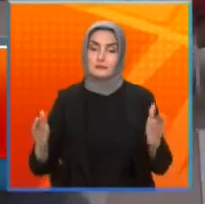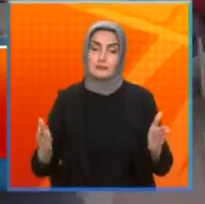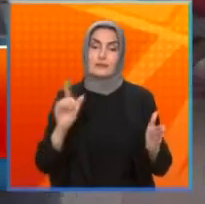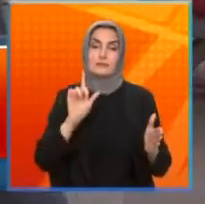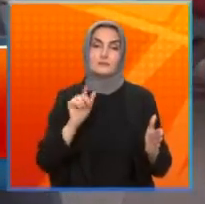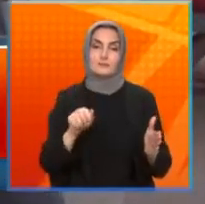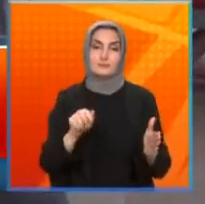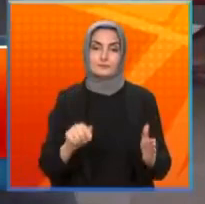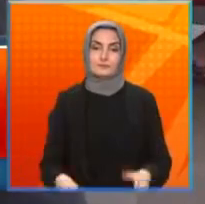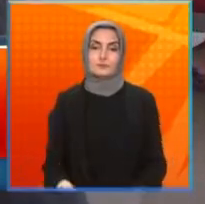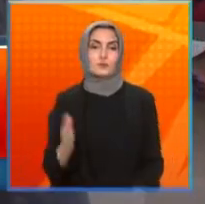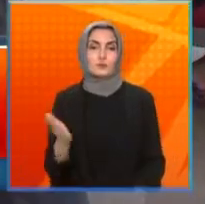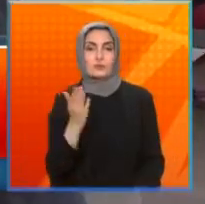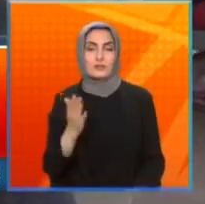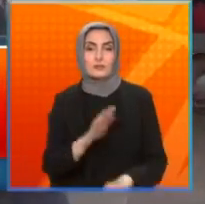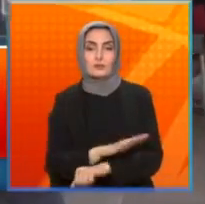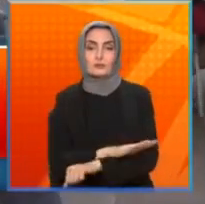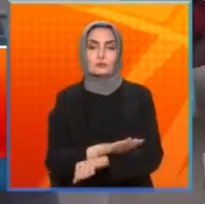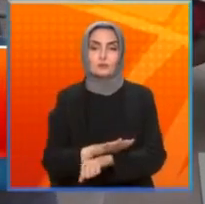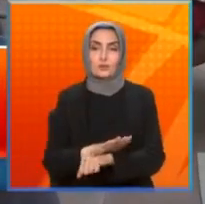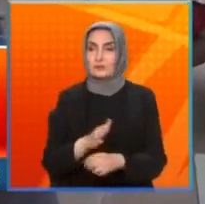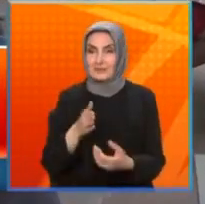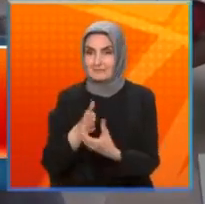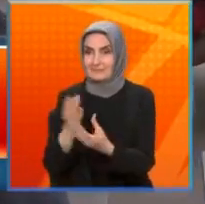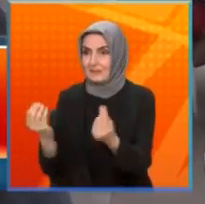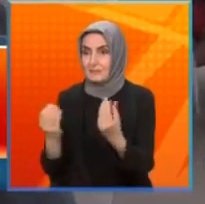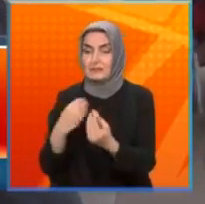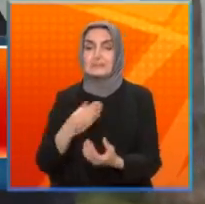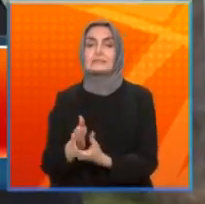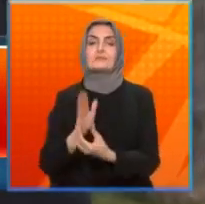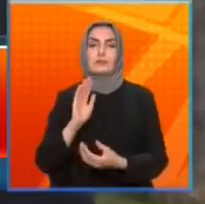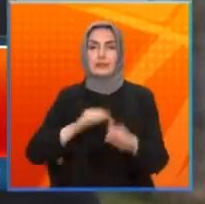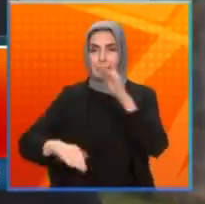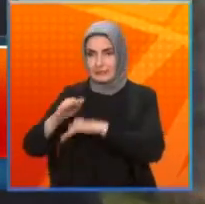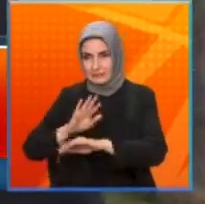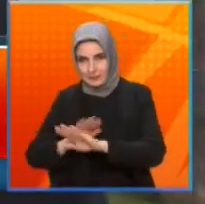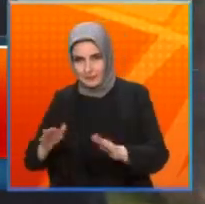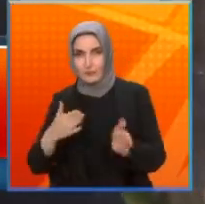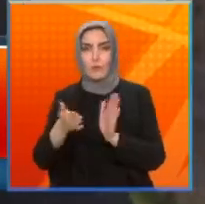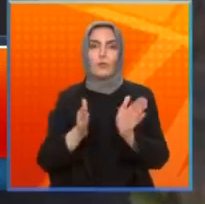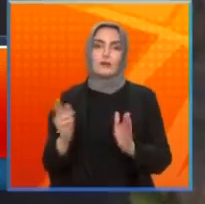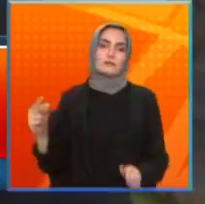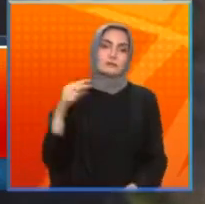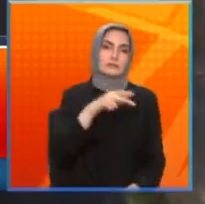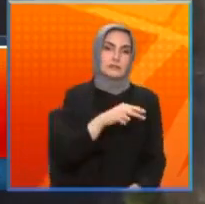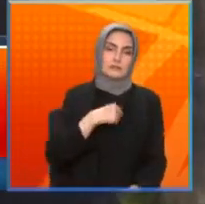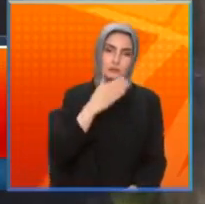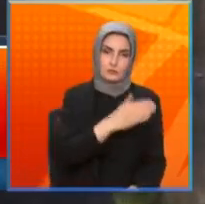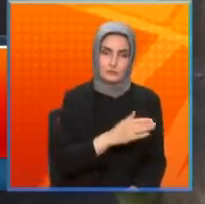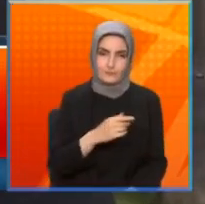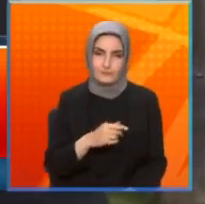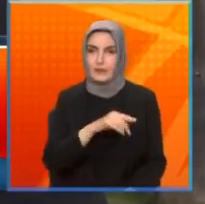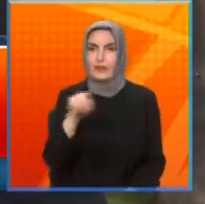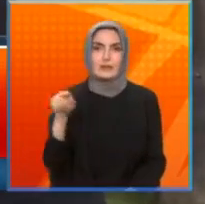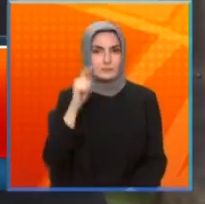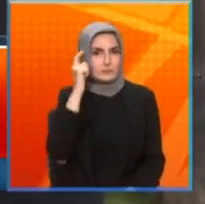Çok fazla sosyal olaya girmiyorum. Sadece denizime girip odama geçiyorum. Herkes bilinçli. Kimse birbirine sosyal